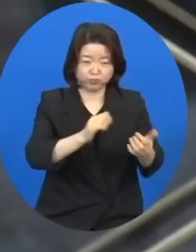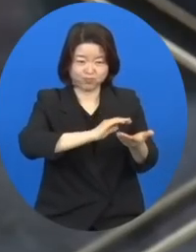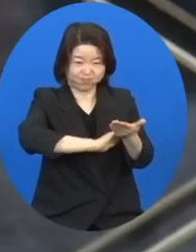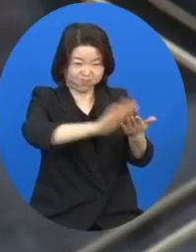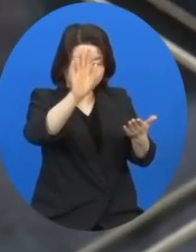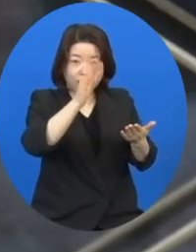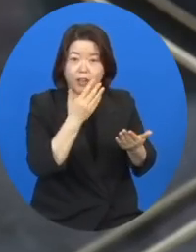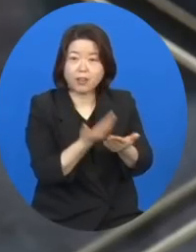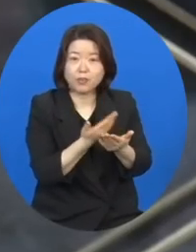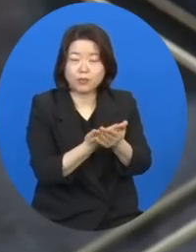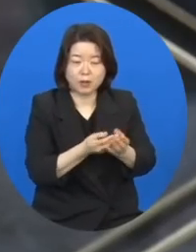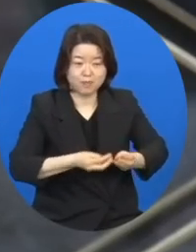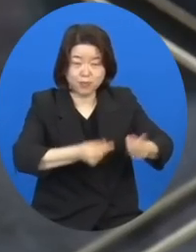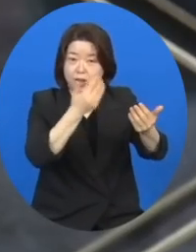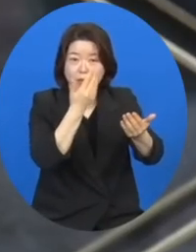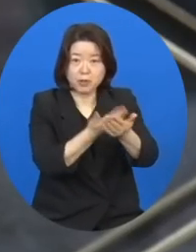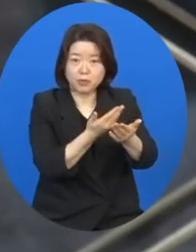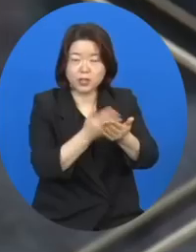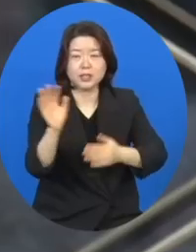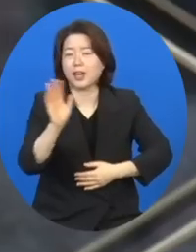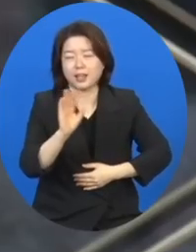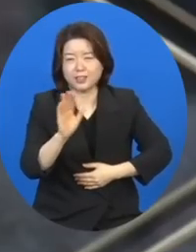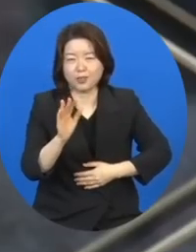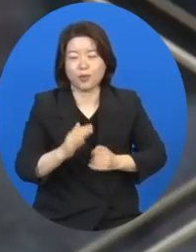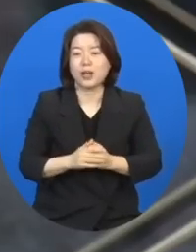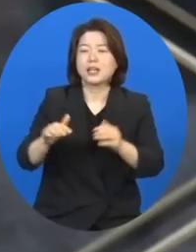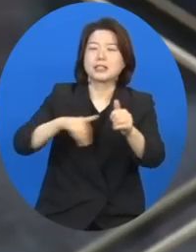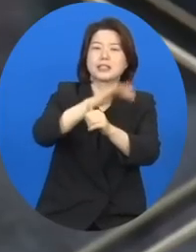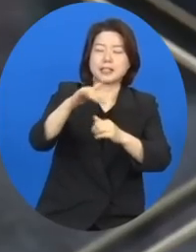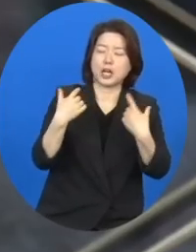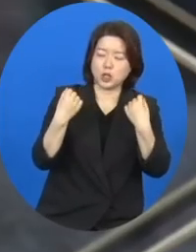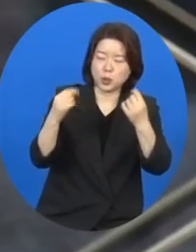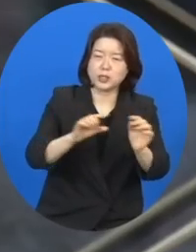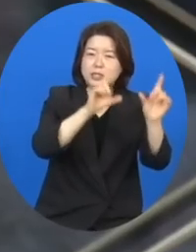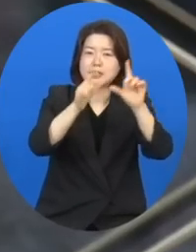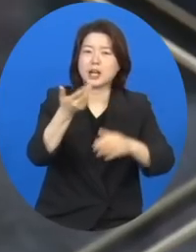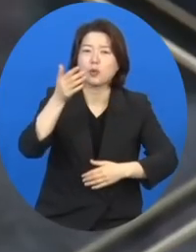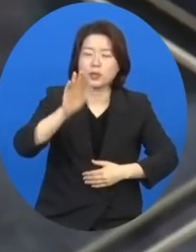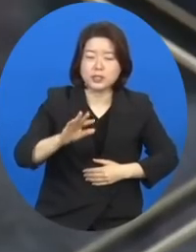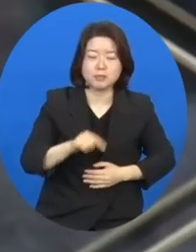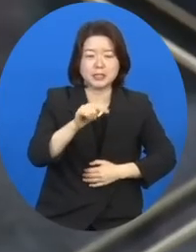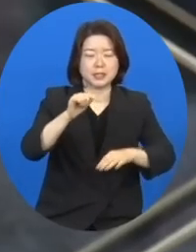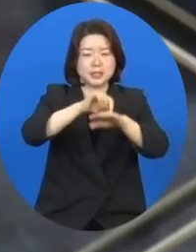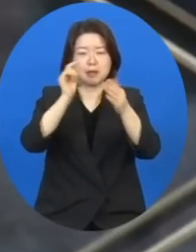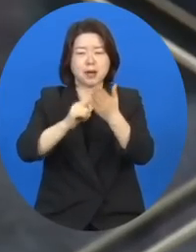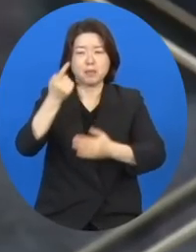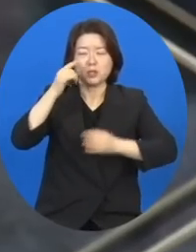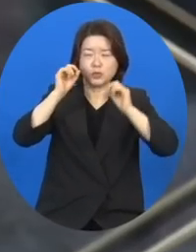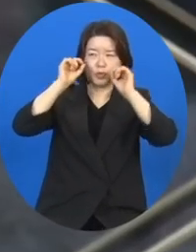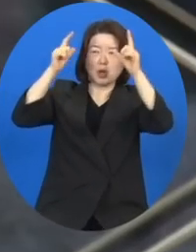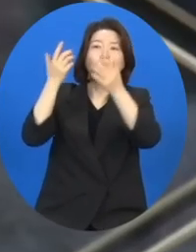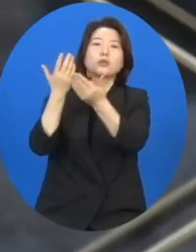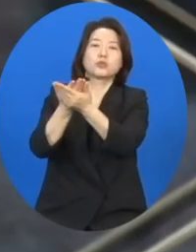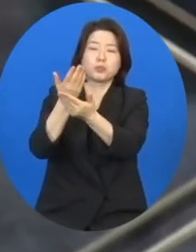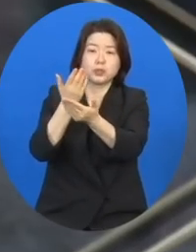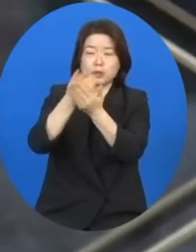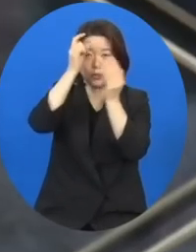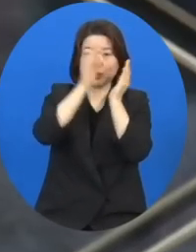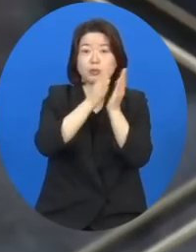이게 아니고 그 상황 가운데 살고 있지만 저들의 마음의 눈을 열어주십시오라고 기도를 하는 것입니다.